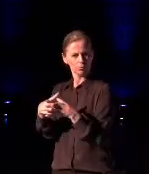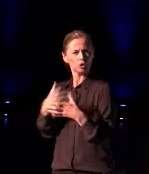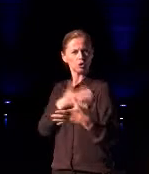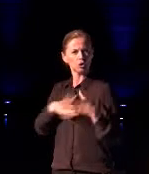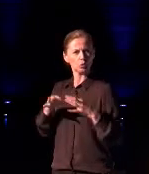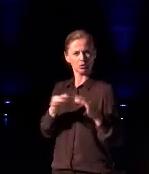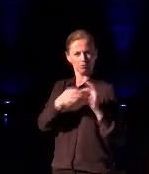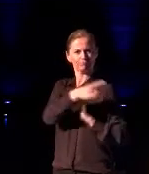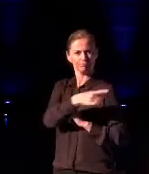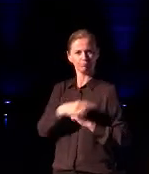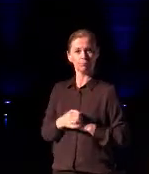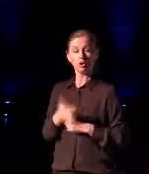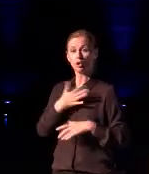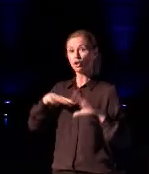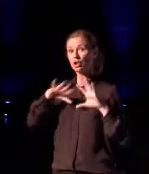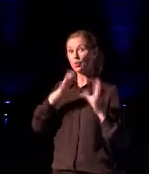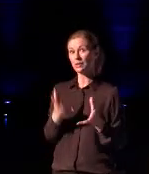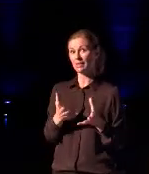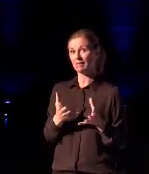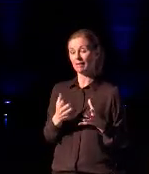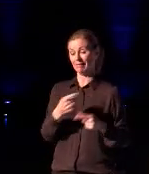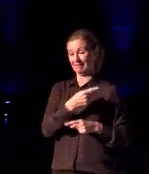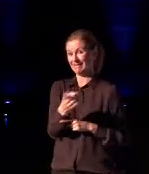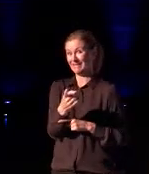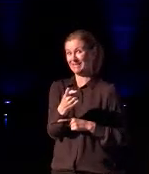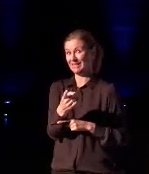dette. Sykehusene